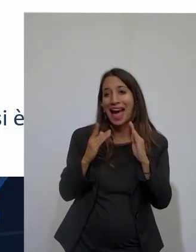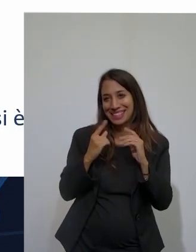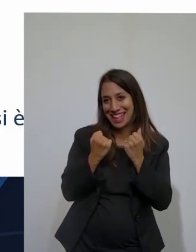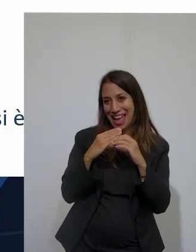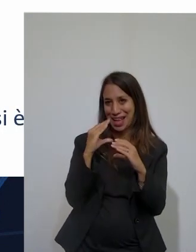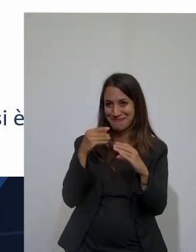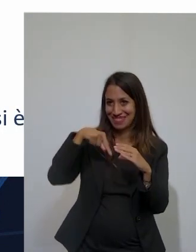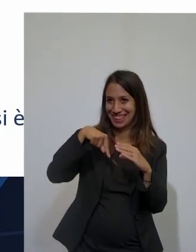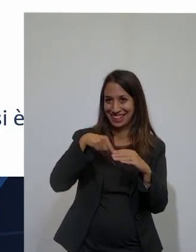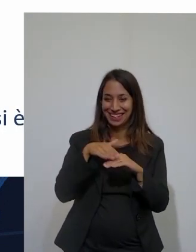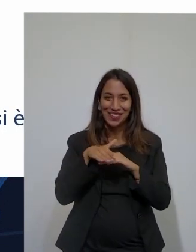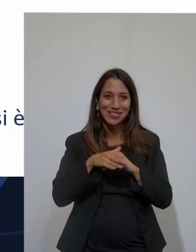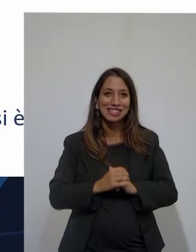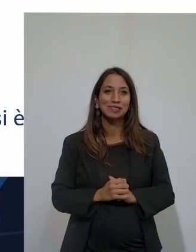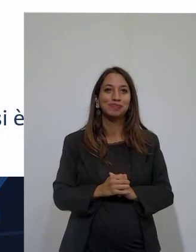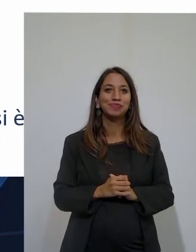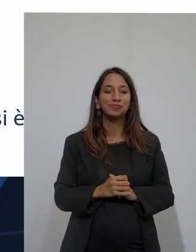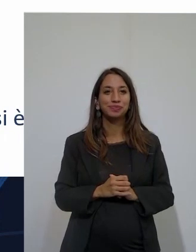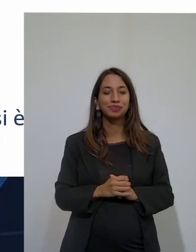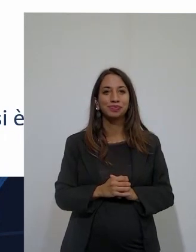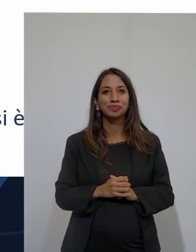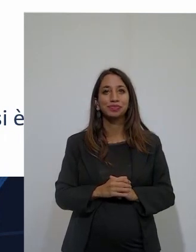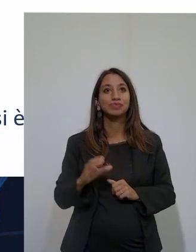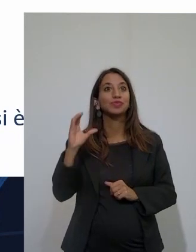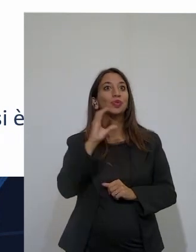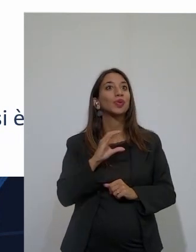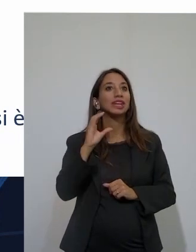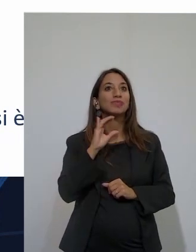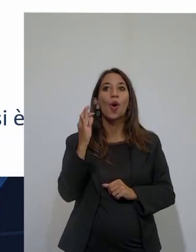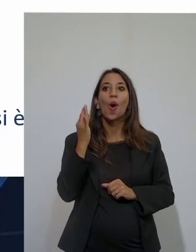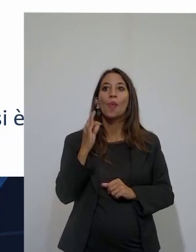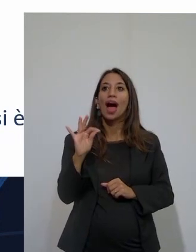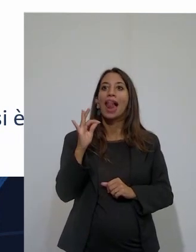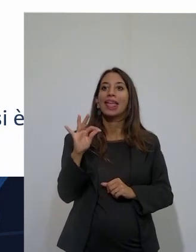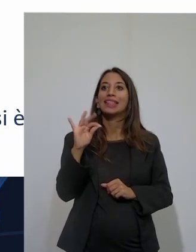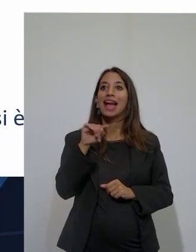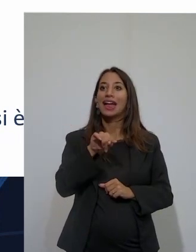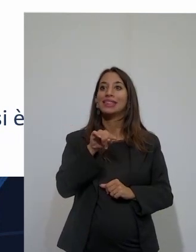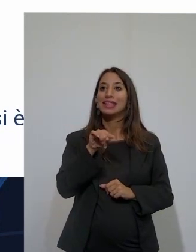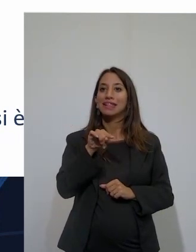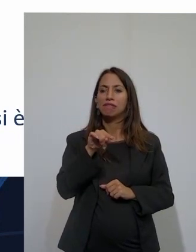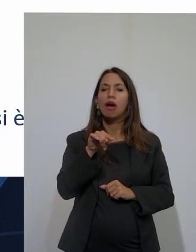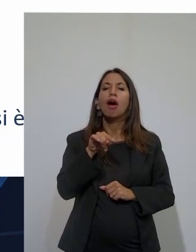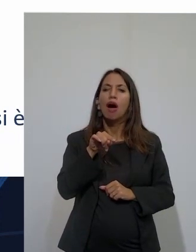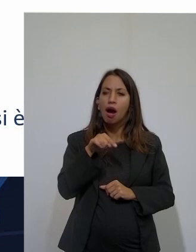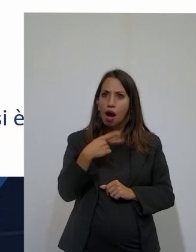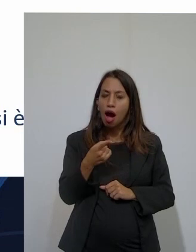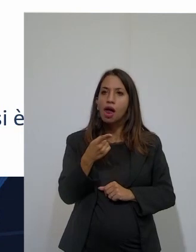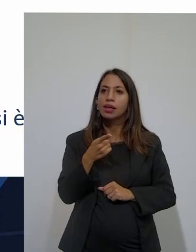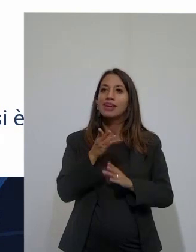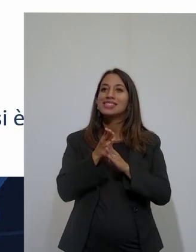turismo qualitativo del mondo del turismo itinerante è un turismo che destagionalizza